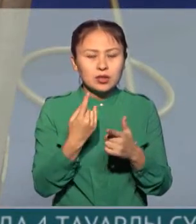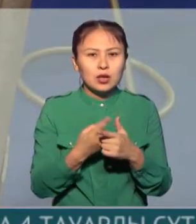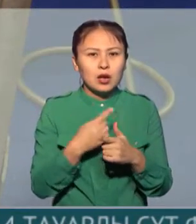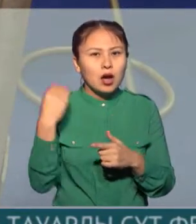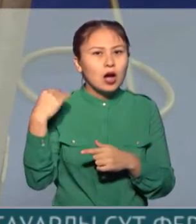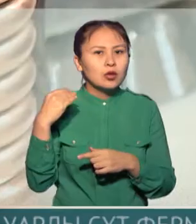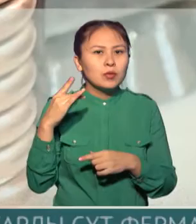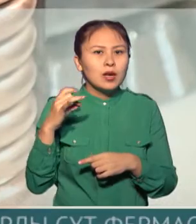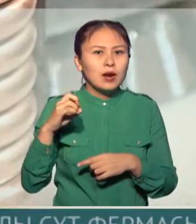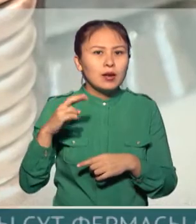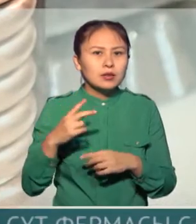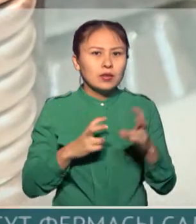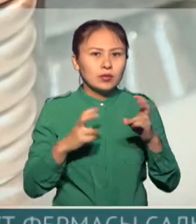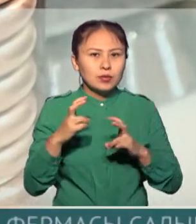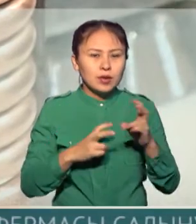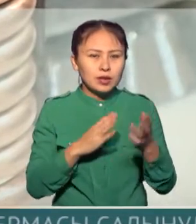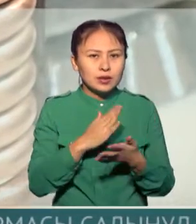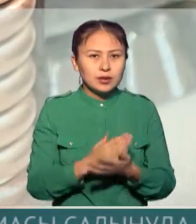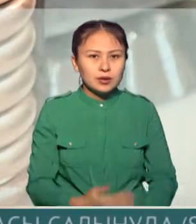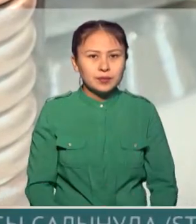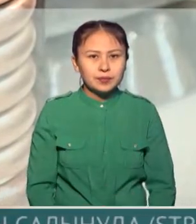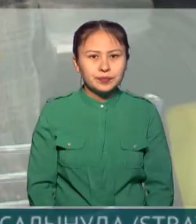аясында ашылған Ақтөбе рельс зауыты да бар.